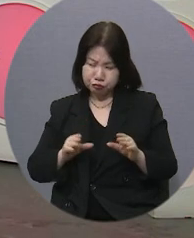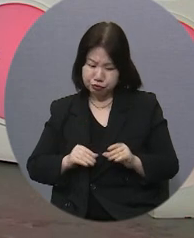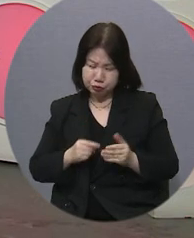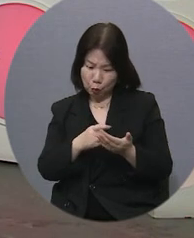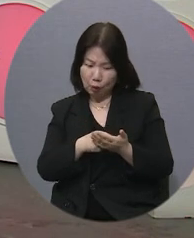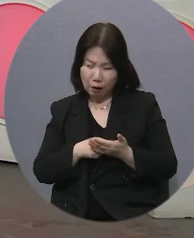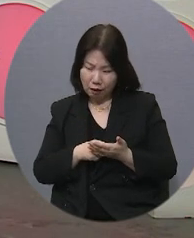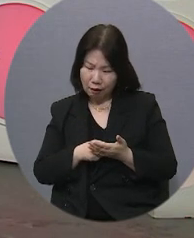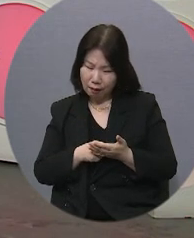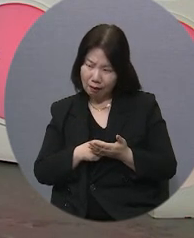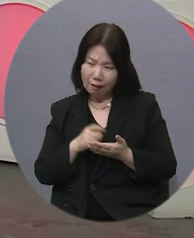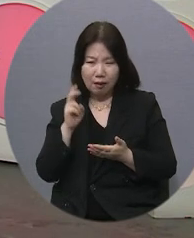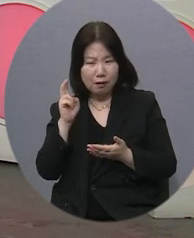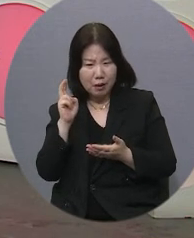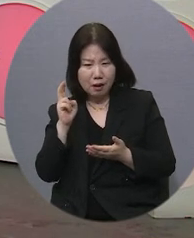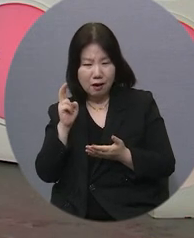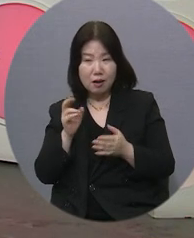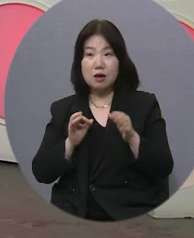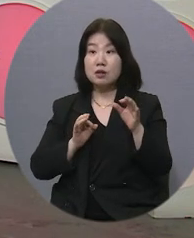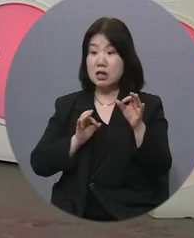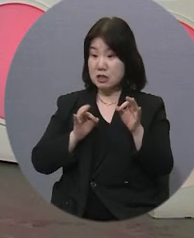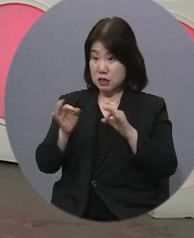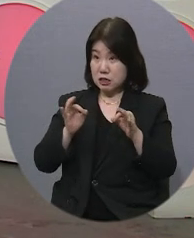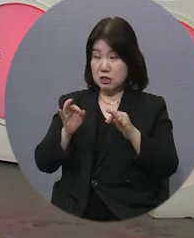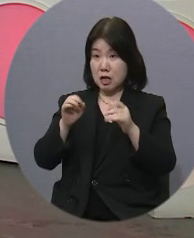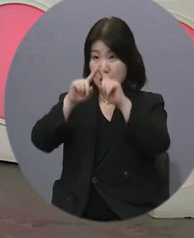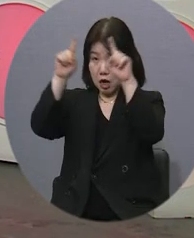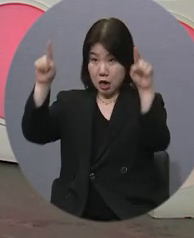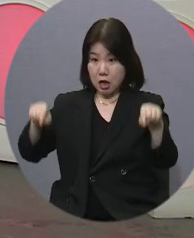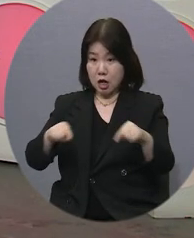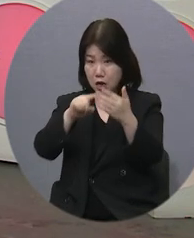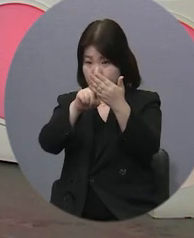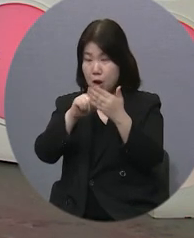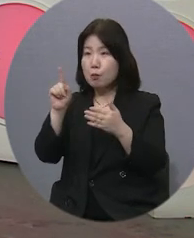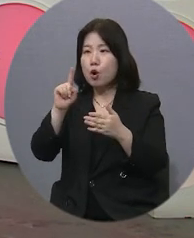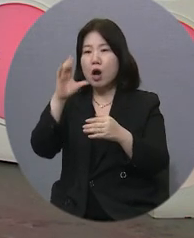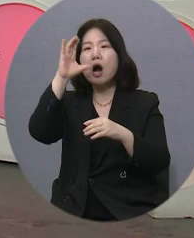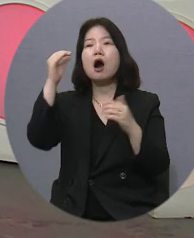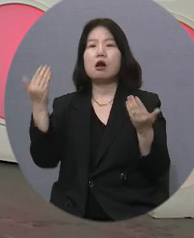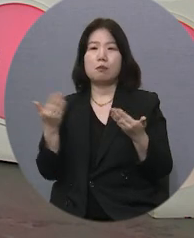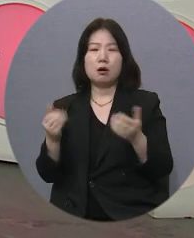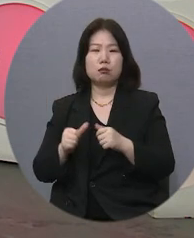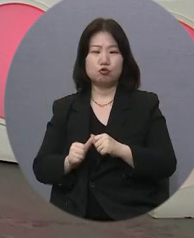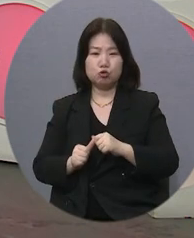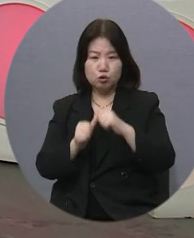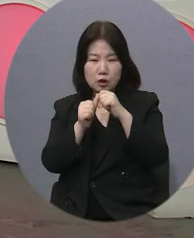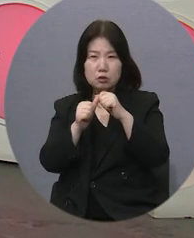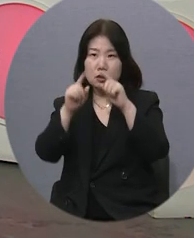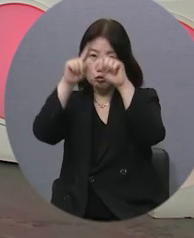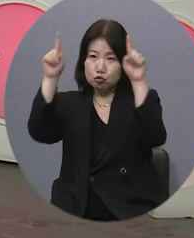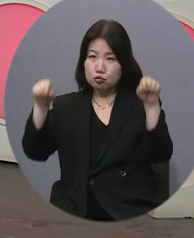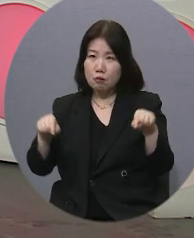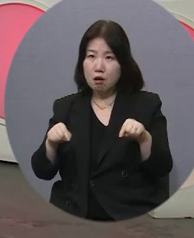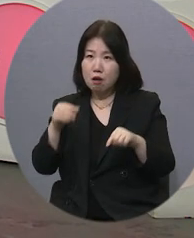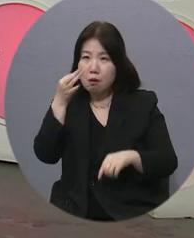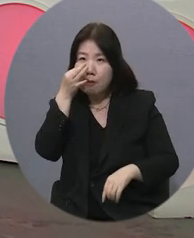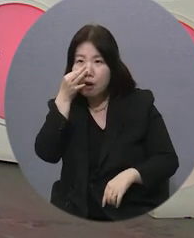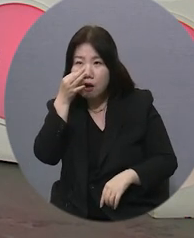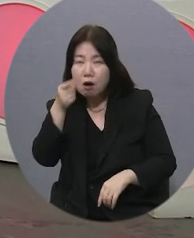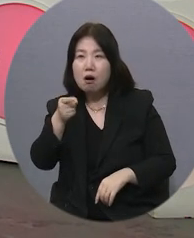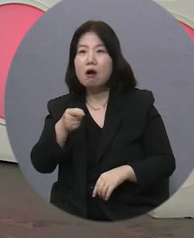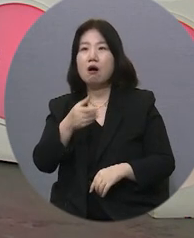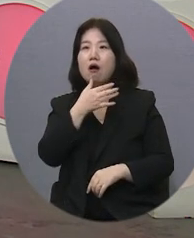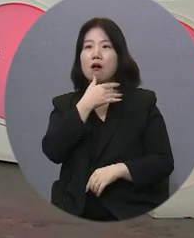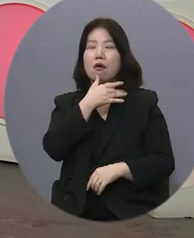차 시장 골목에 추석 단기 아르바이트를 구한다는 내용의 종이가 눈에